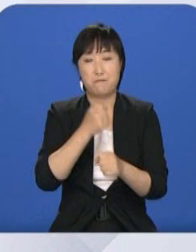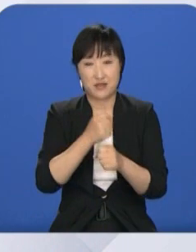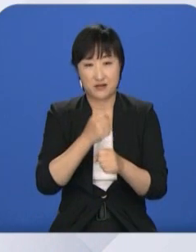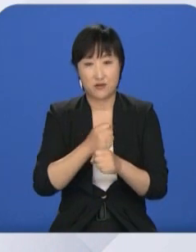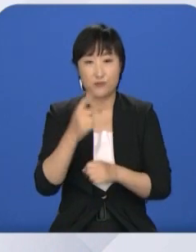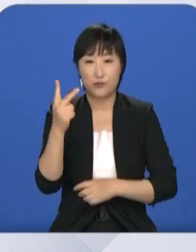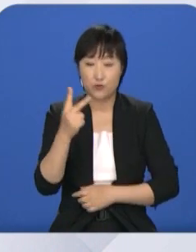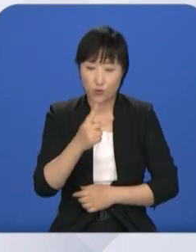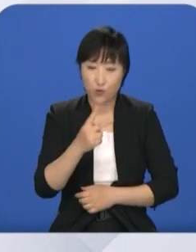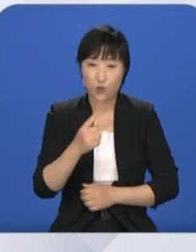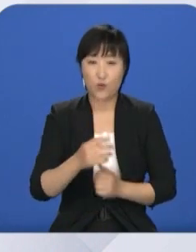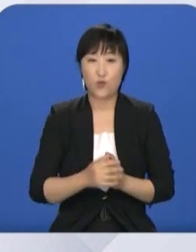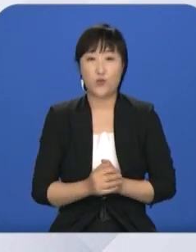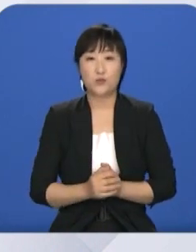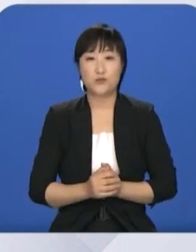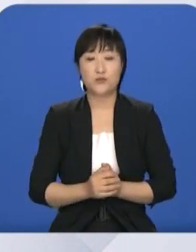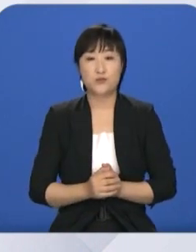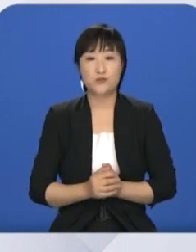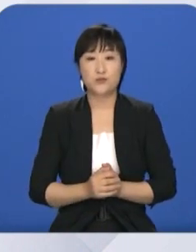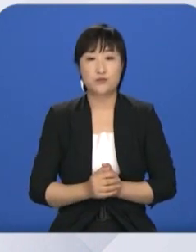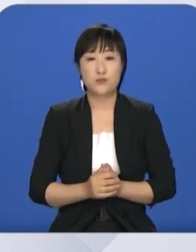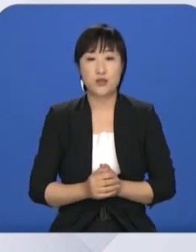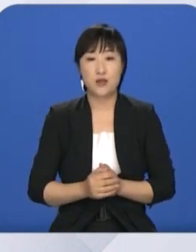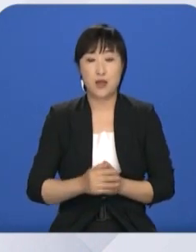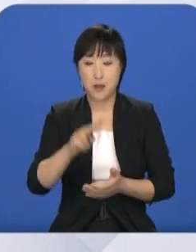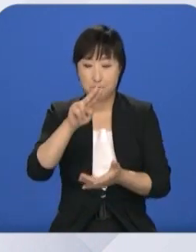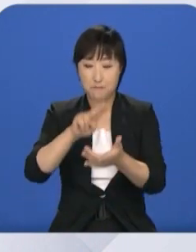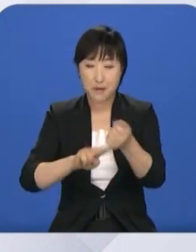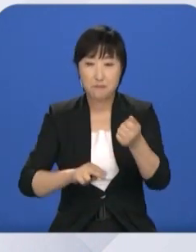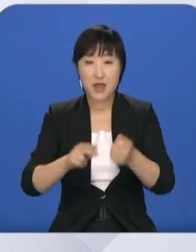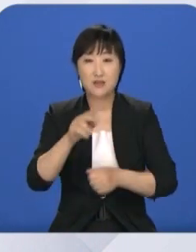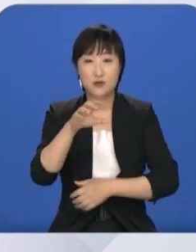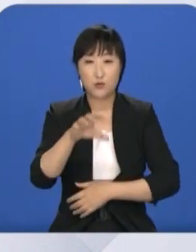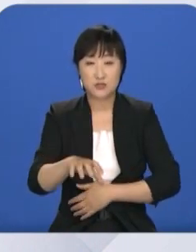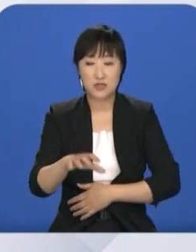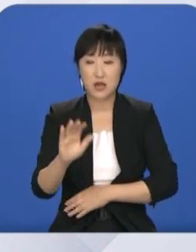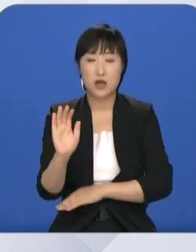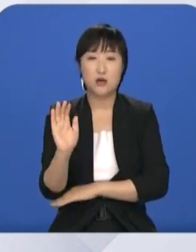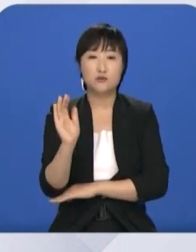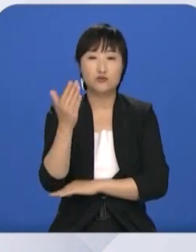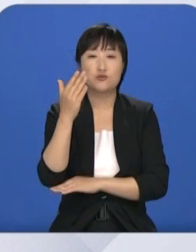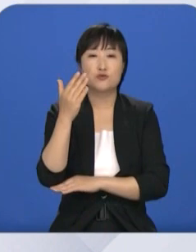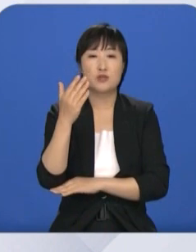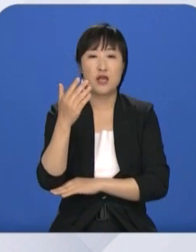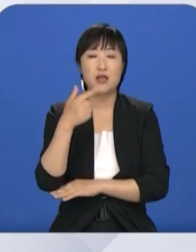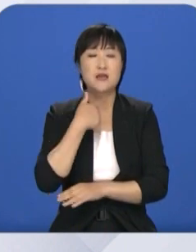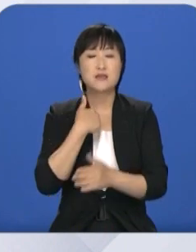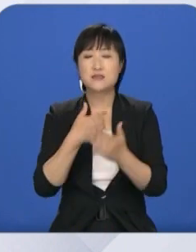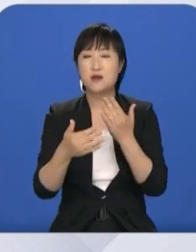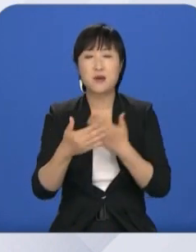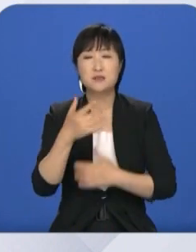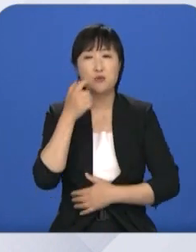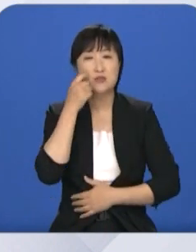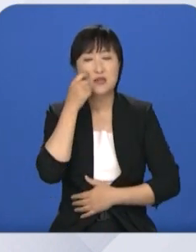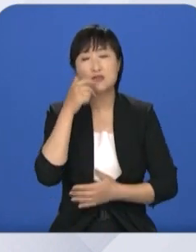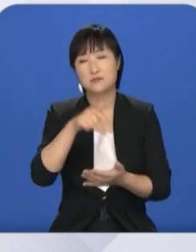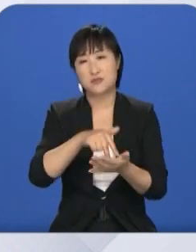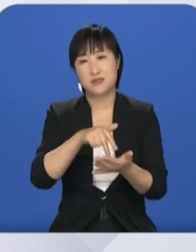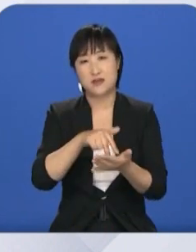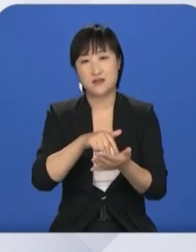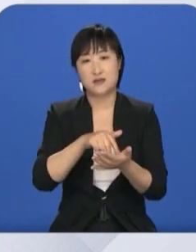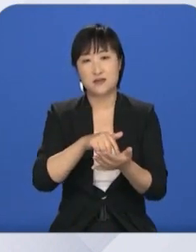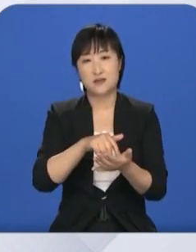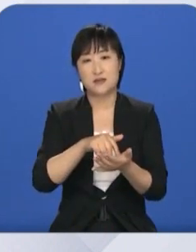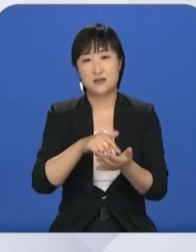생산이나 또는 이 유통 차원에서 군 행정을 체감하지 못하고 있는 그런